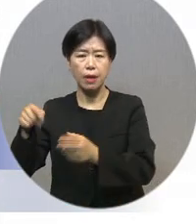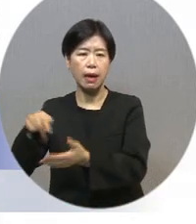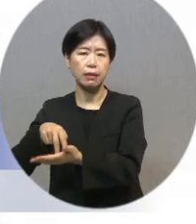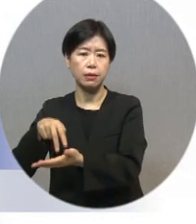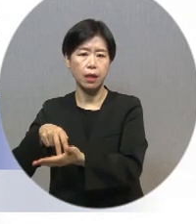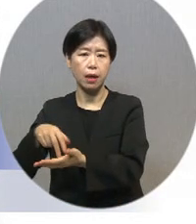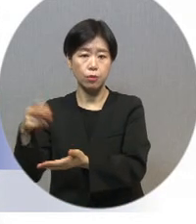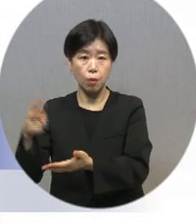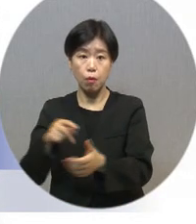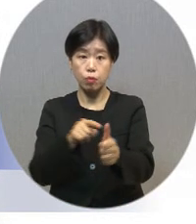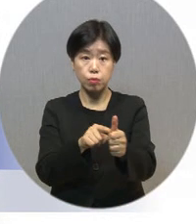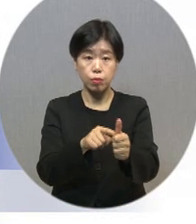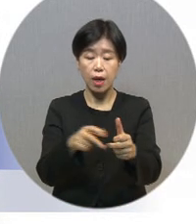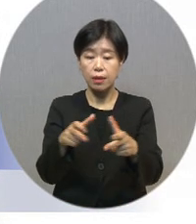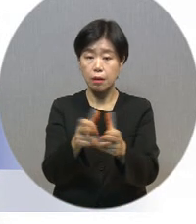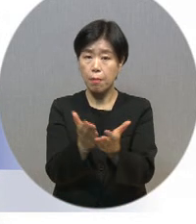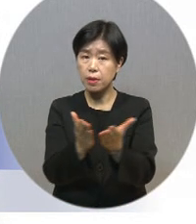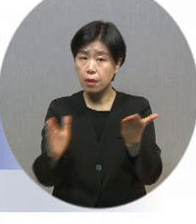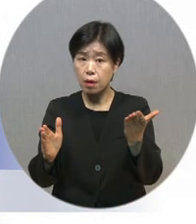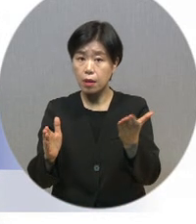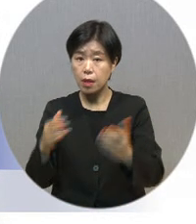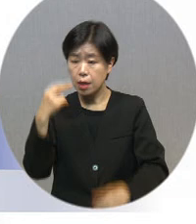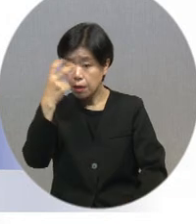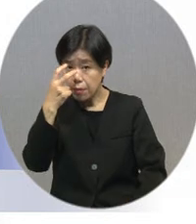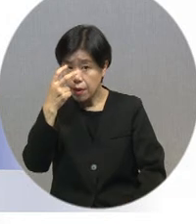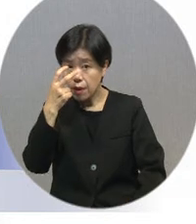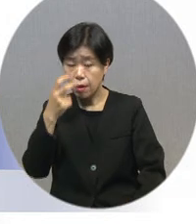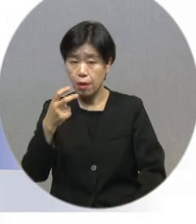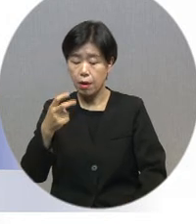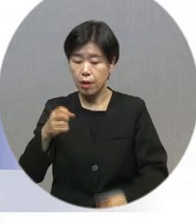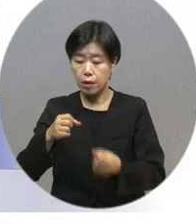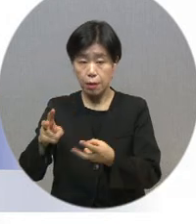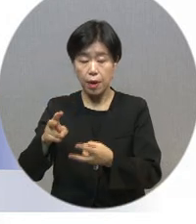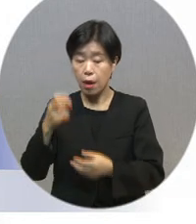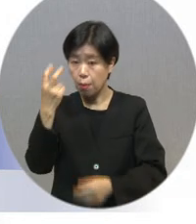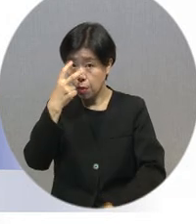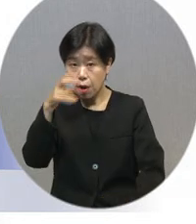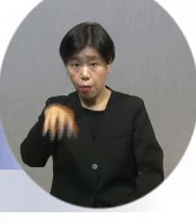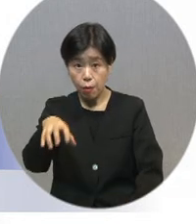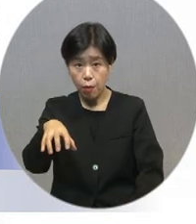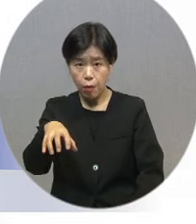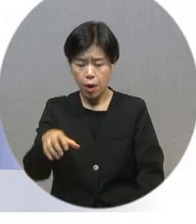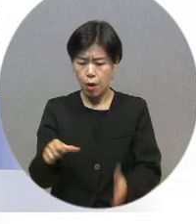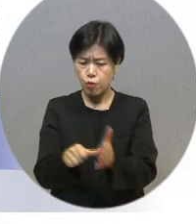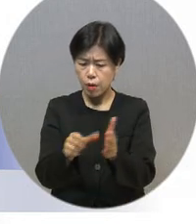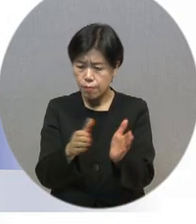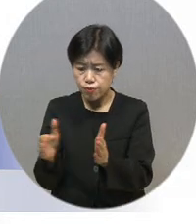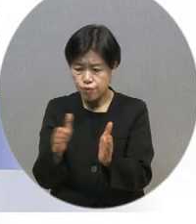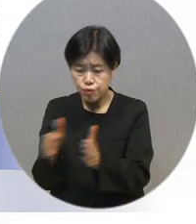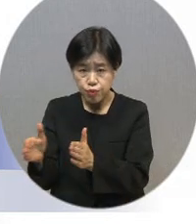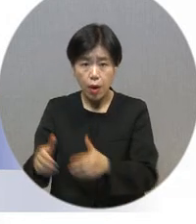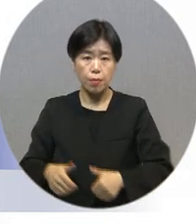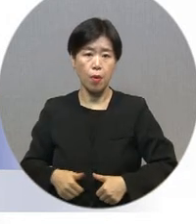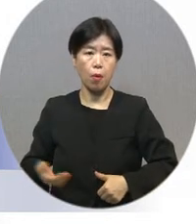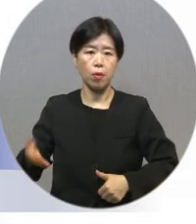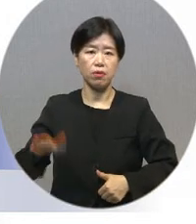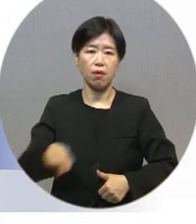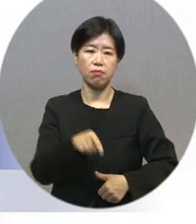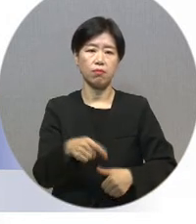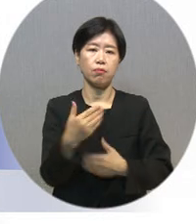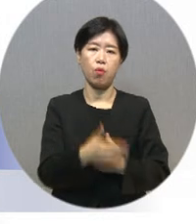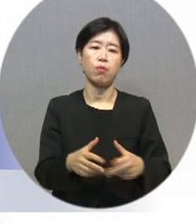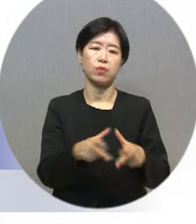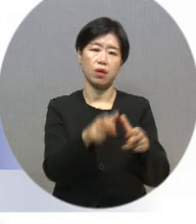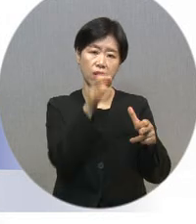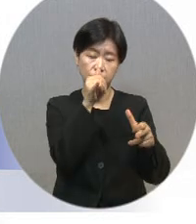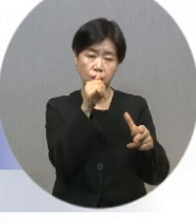보건서 업무가 택배 물품의 분류 정리 작업이 필요하다는 사실을 인지했음에도 해당 업무를 지시했다며